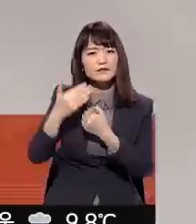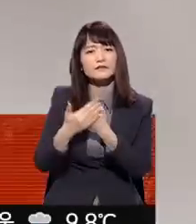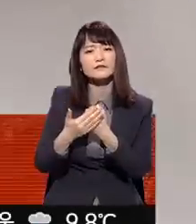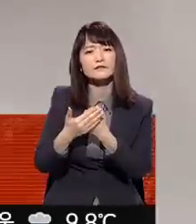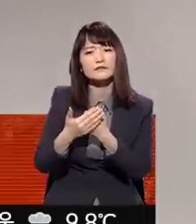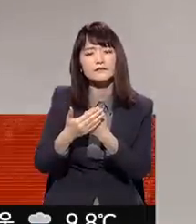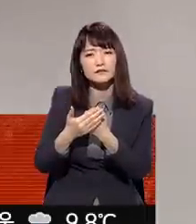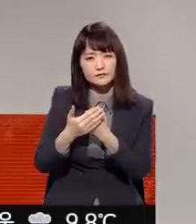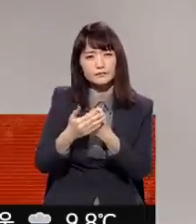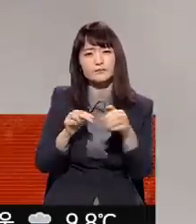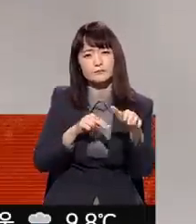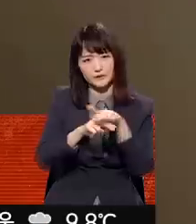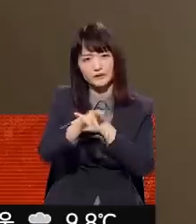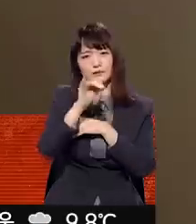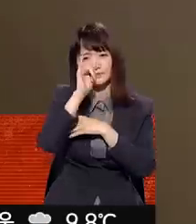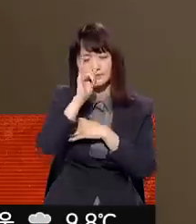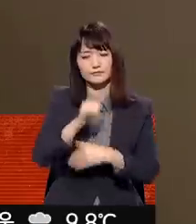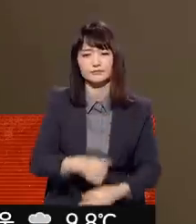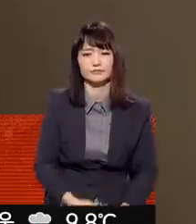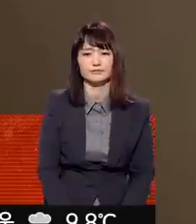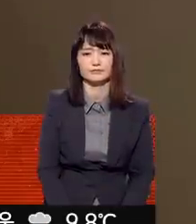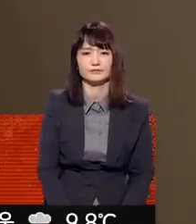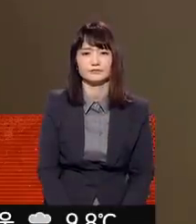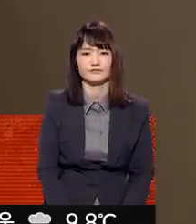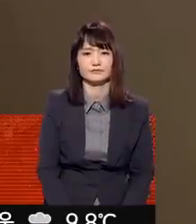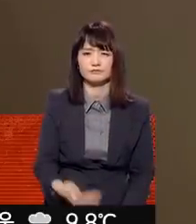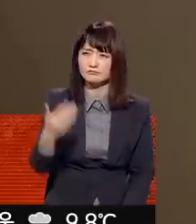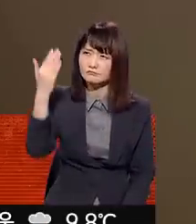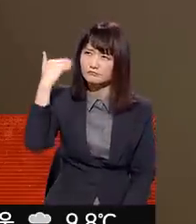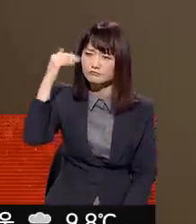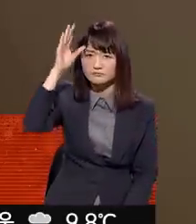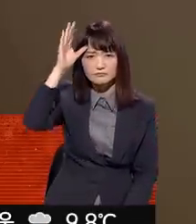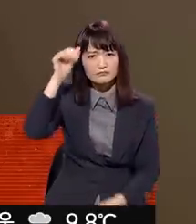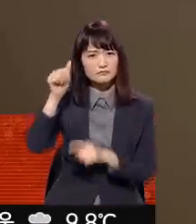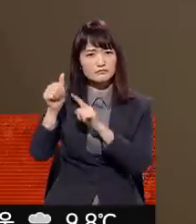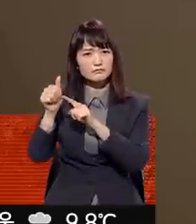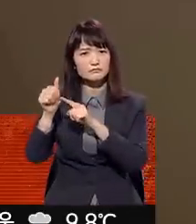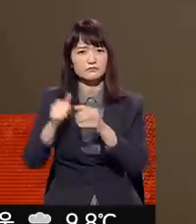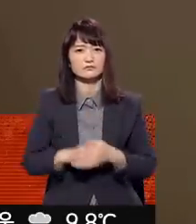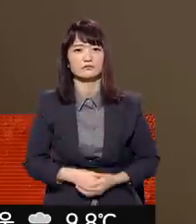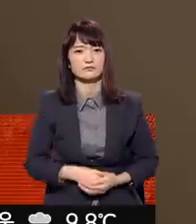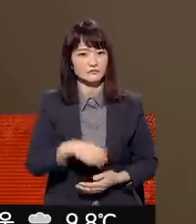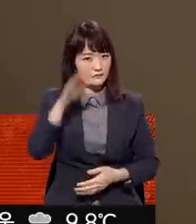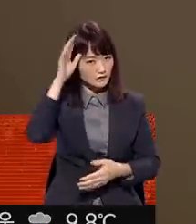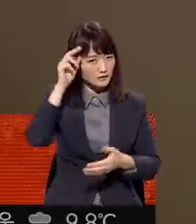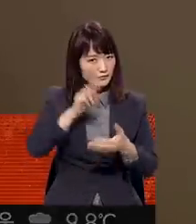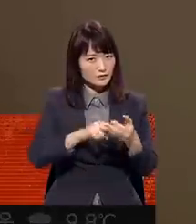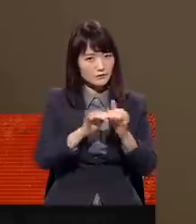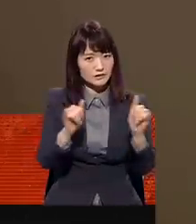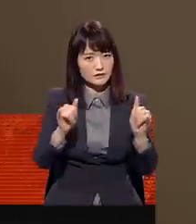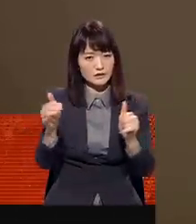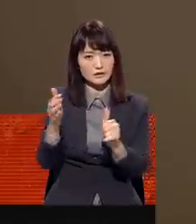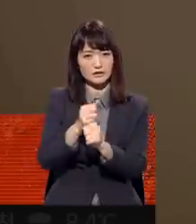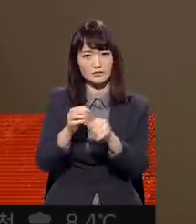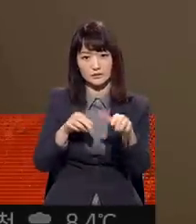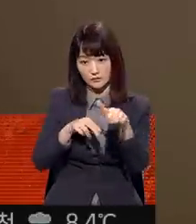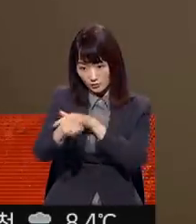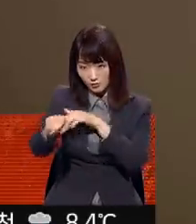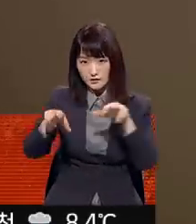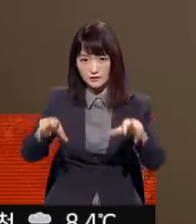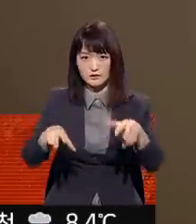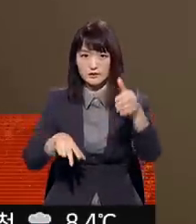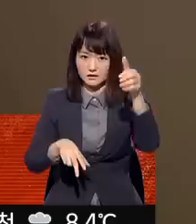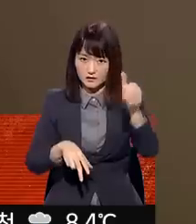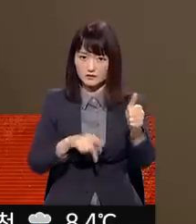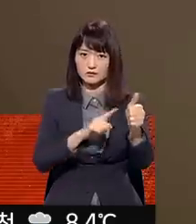이 강아지 덕분에 비켜갈 수 있었던 겁니다. 과거 이 강아지 개장수한테 잡혔다가 도망을 쳤다고 해요. 지금의